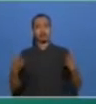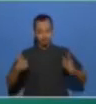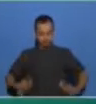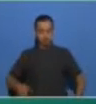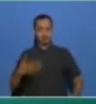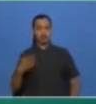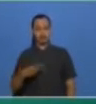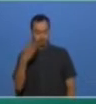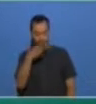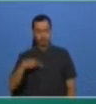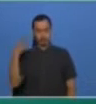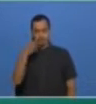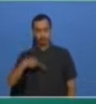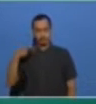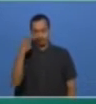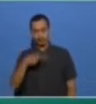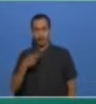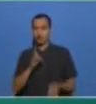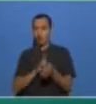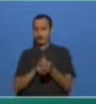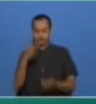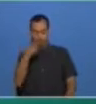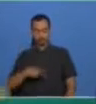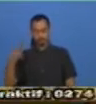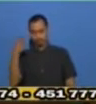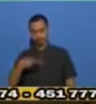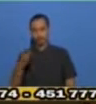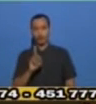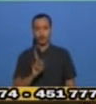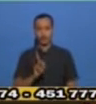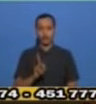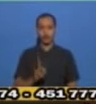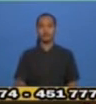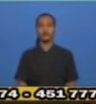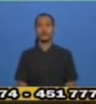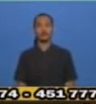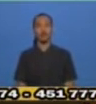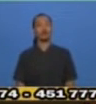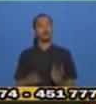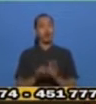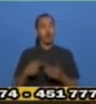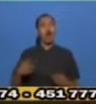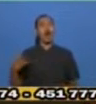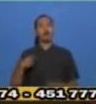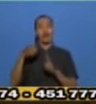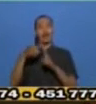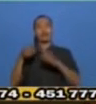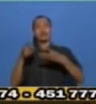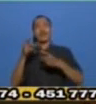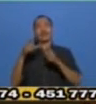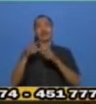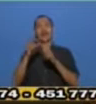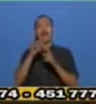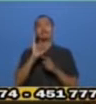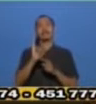juga kondisi-kondisi di mana misalnya mereka menerima terapi yang cukup lama atau yang berkaitan